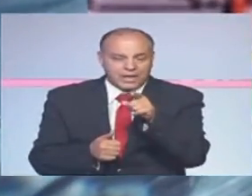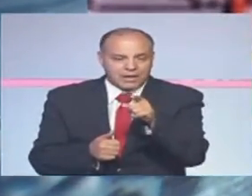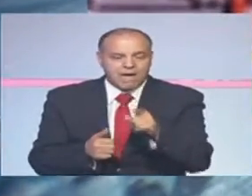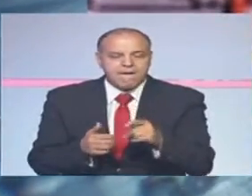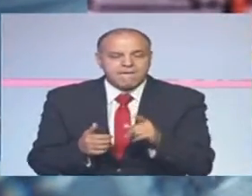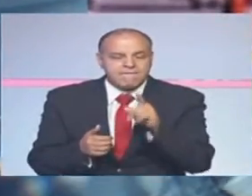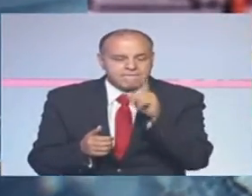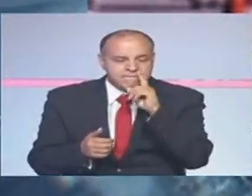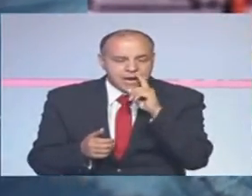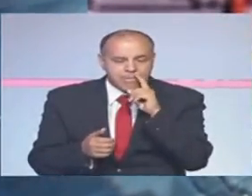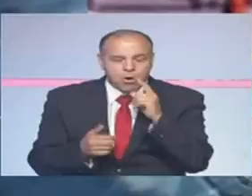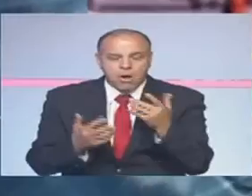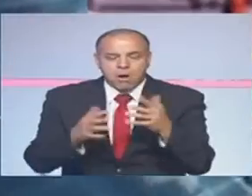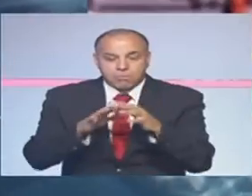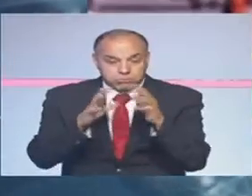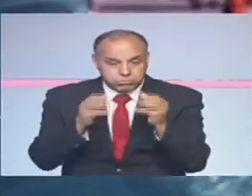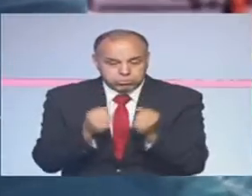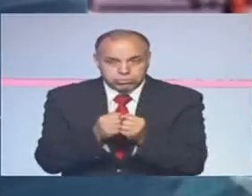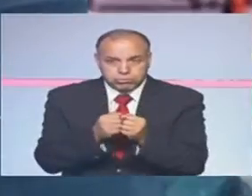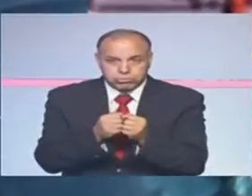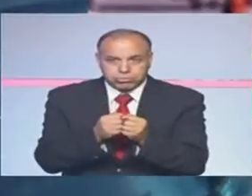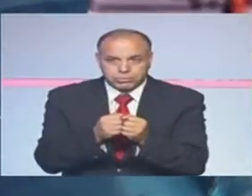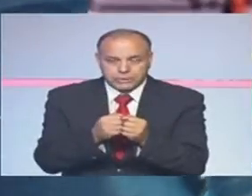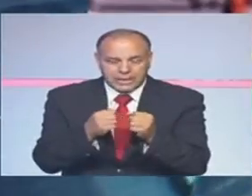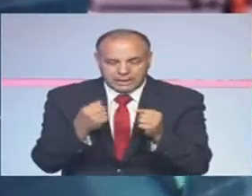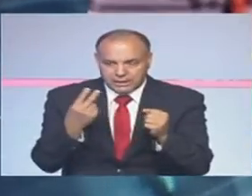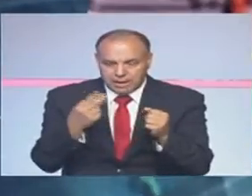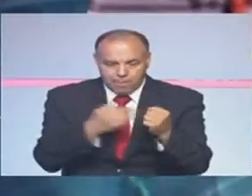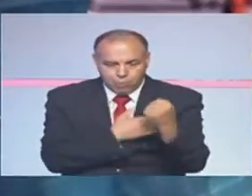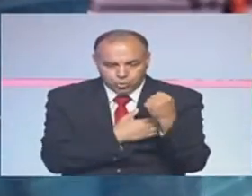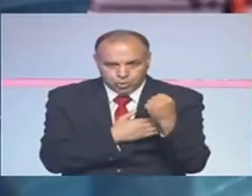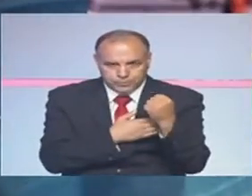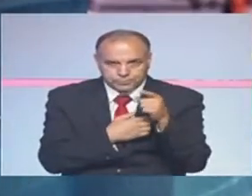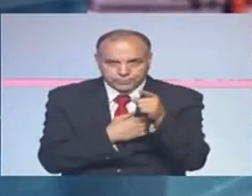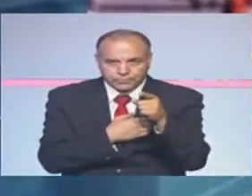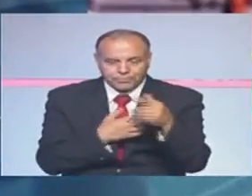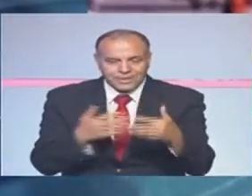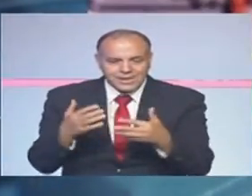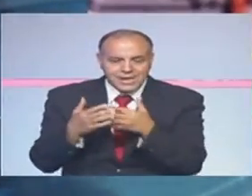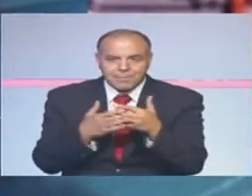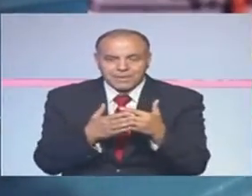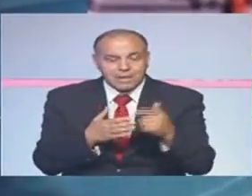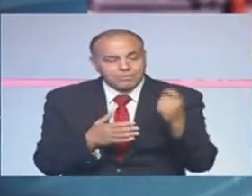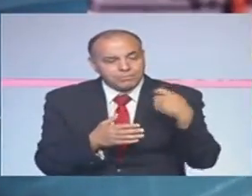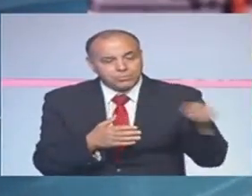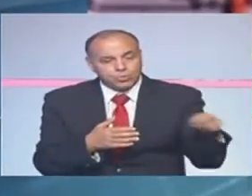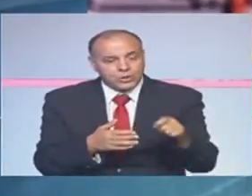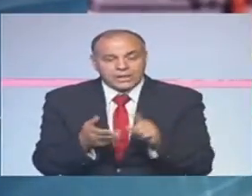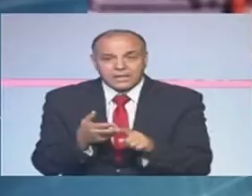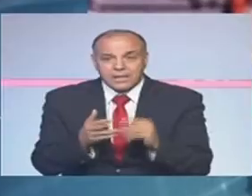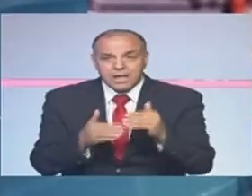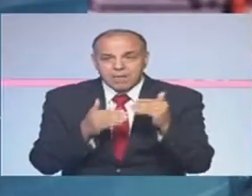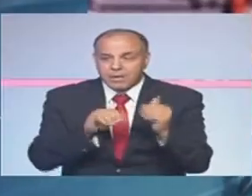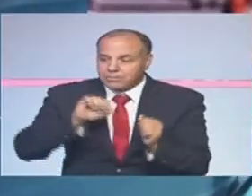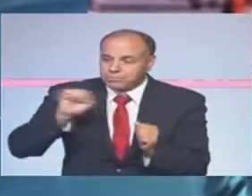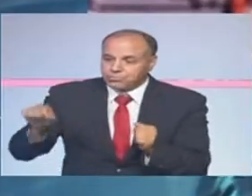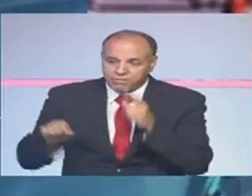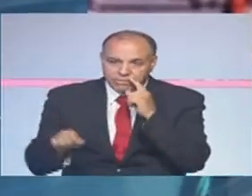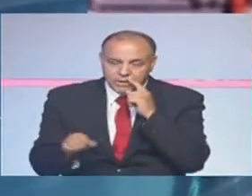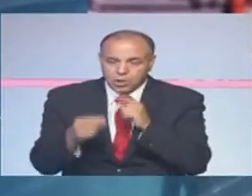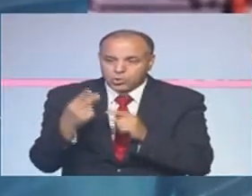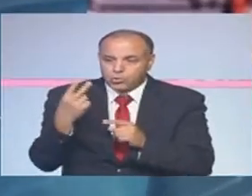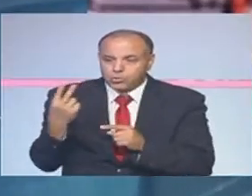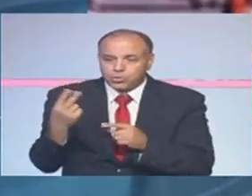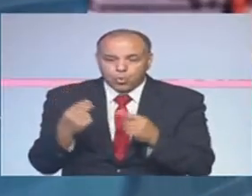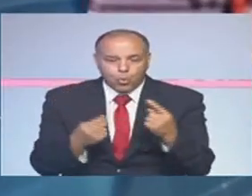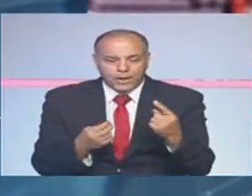ترفيه لتبلغ على حسابها الدور الثاني من بطوله الستينات الامريكيه لكره المضرب بعد الفوز عليها بمجموعتين